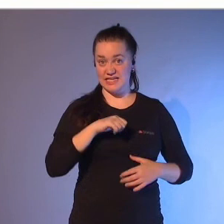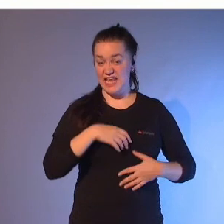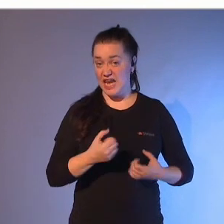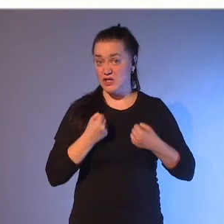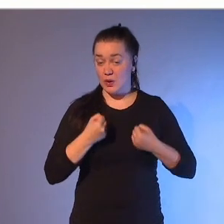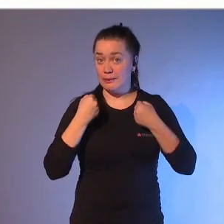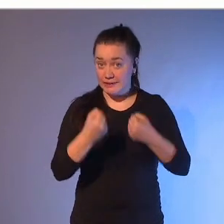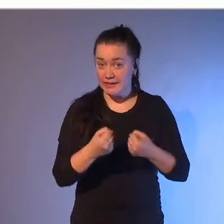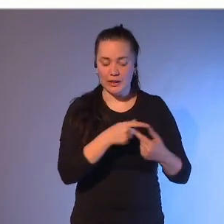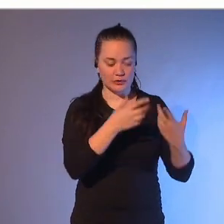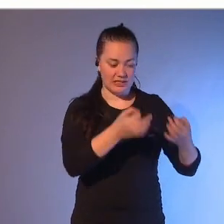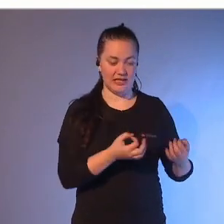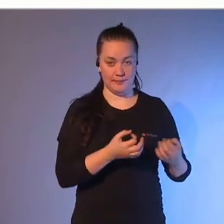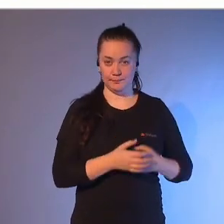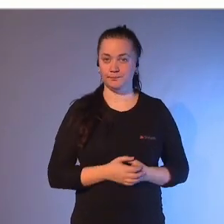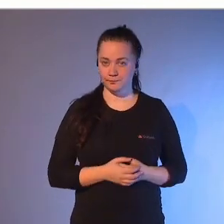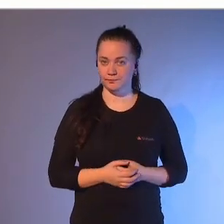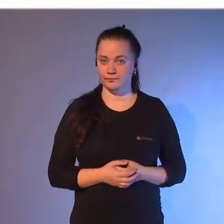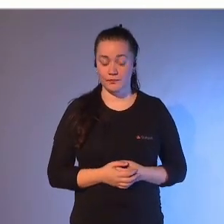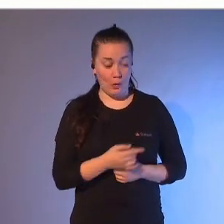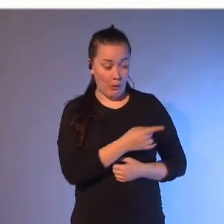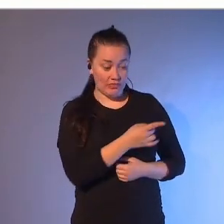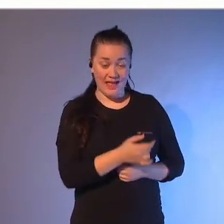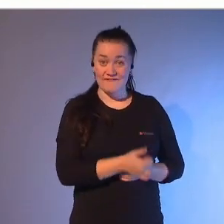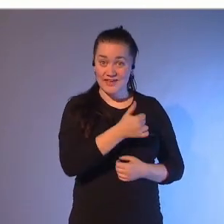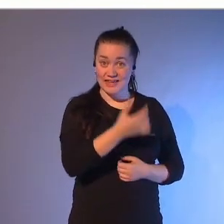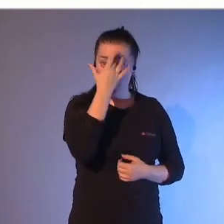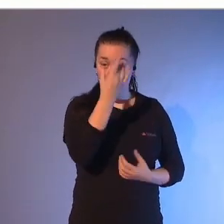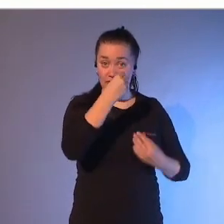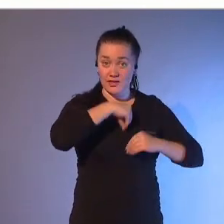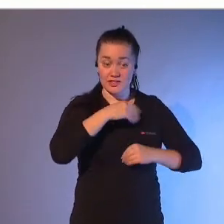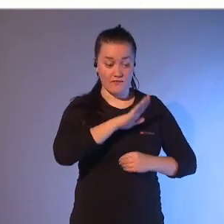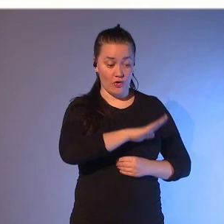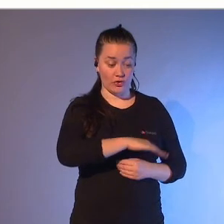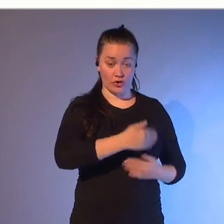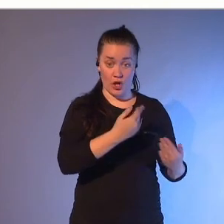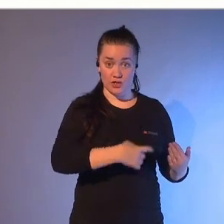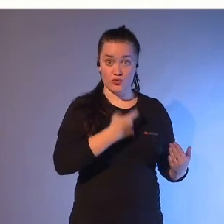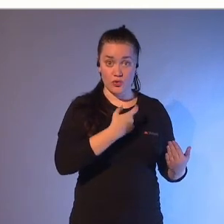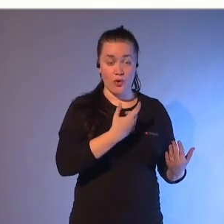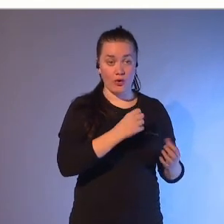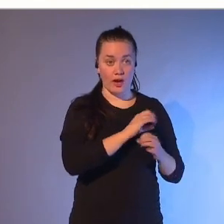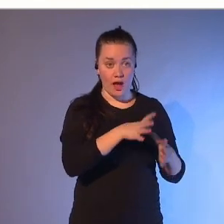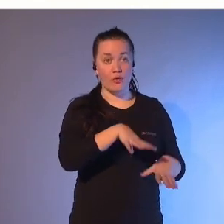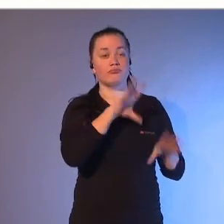og den type ting i dag, som viktig kompetanse for dagens unge å få ta tak i.